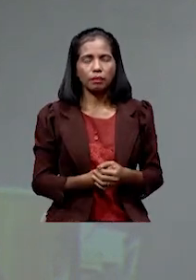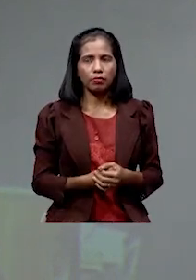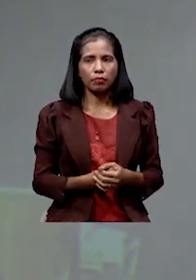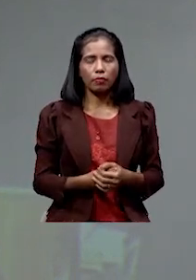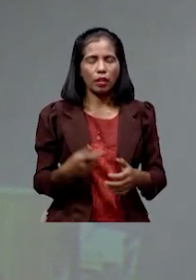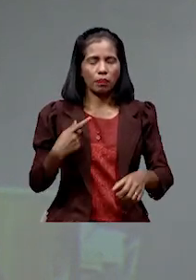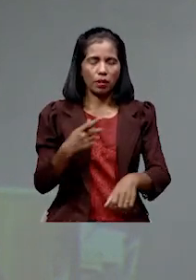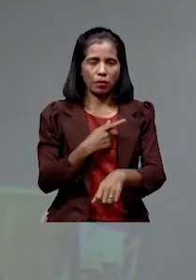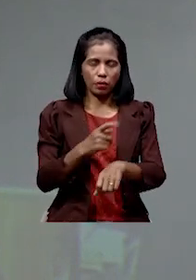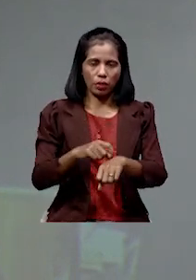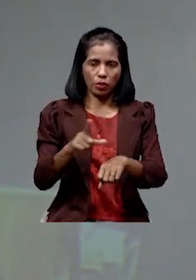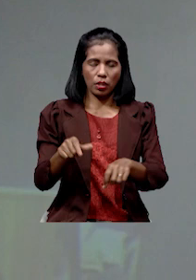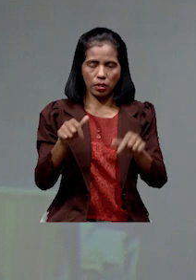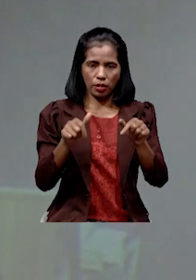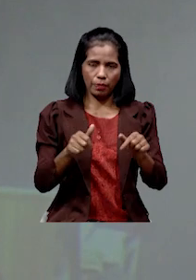umafukum parlamento ida ne.